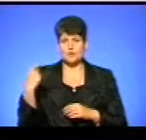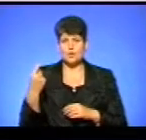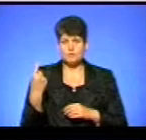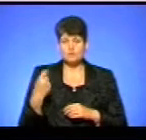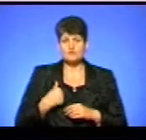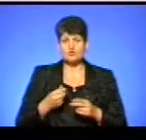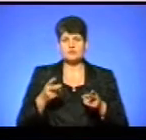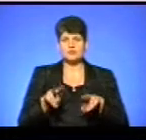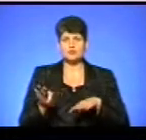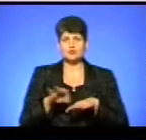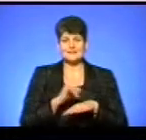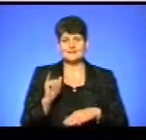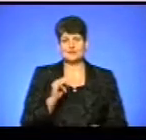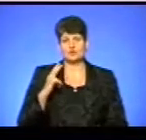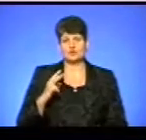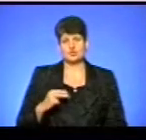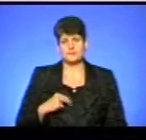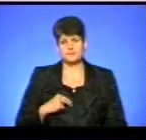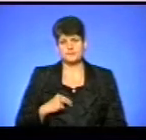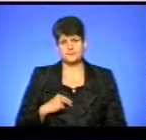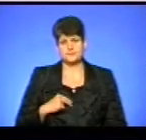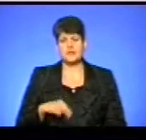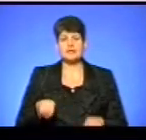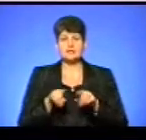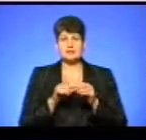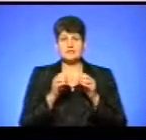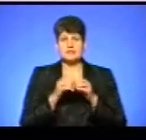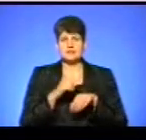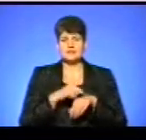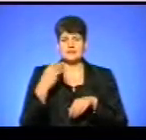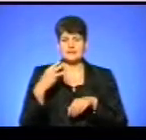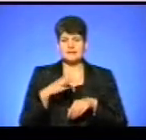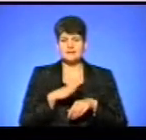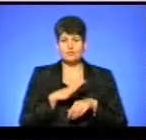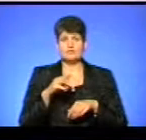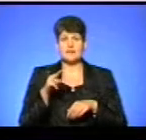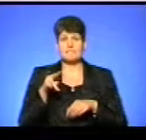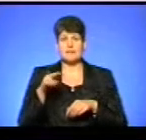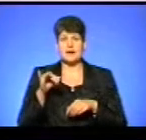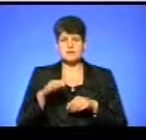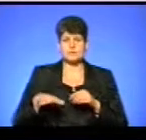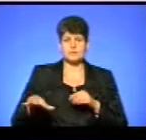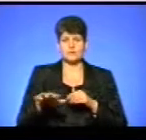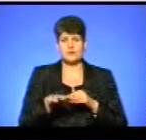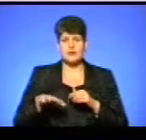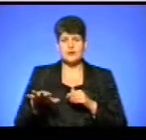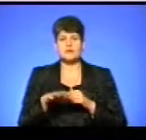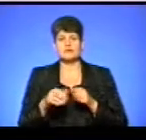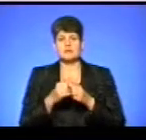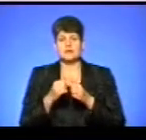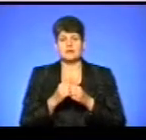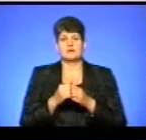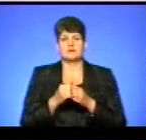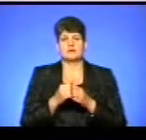військового залишились дружина і донька. Також сьогодні о 10:30 відбувся молебень на пластовому меморіалі Личаківського кладовища у Львові,